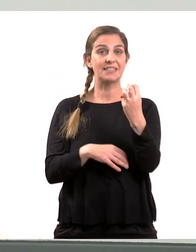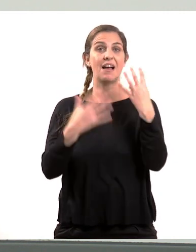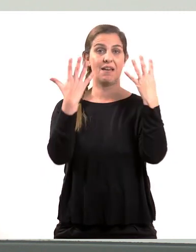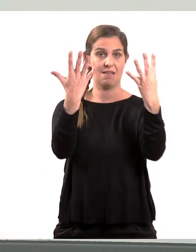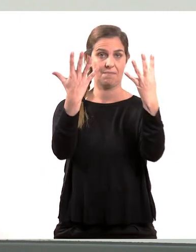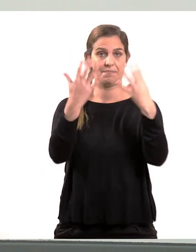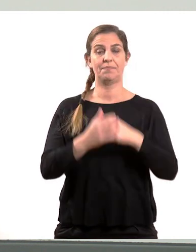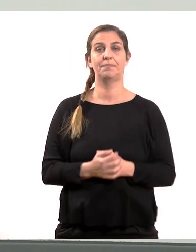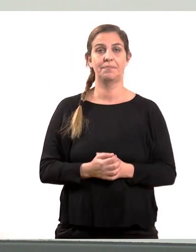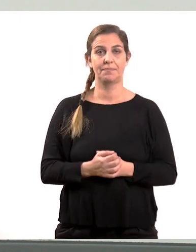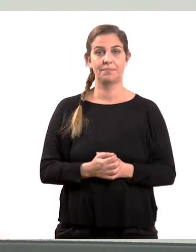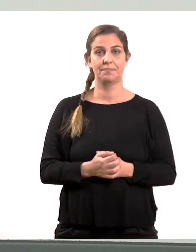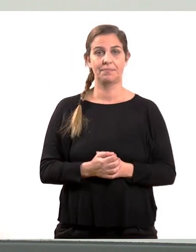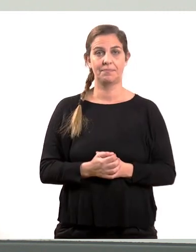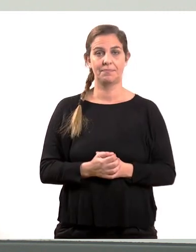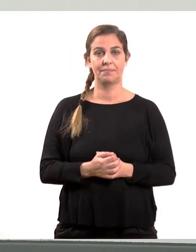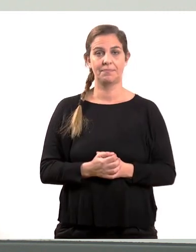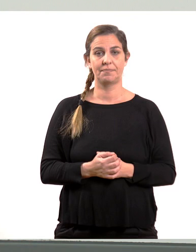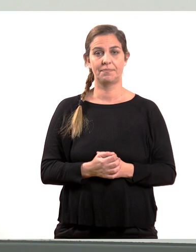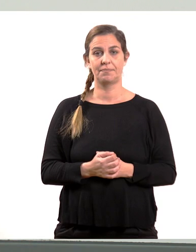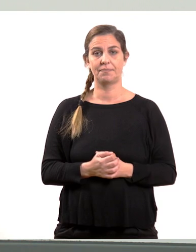639. Μου φαίνεται σ' ακόμα αυτό.